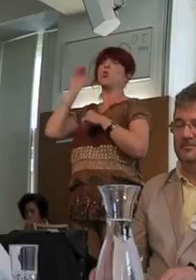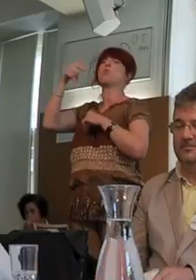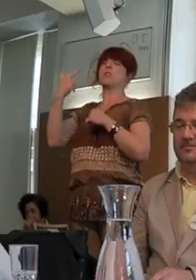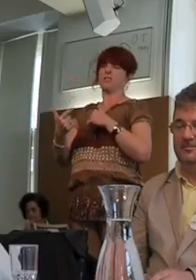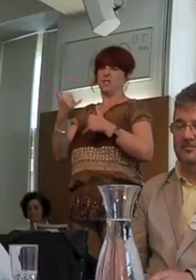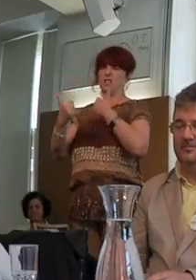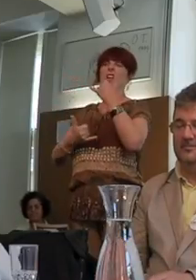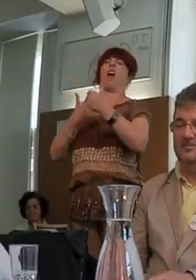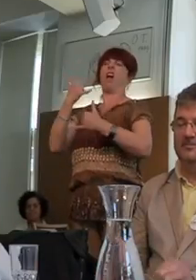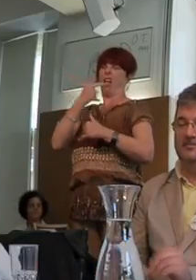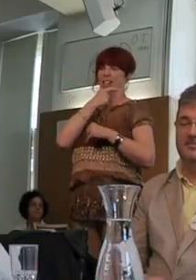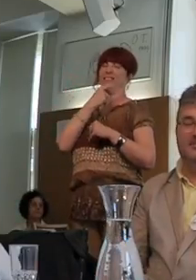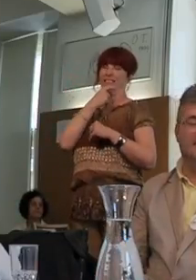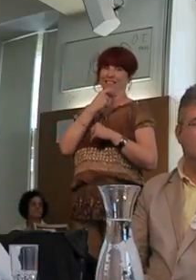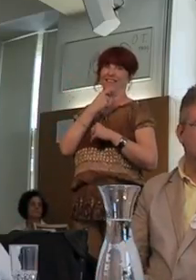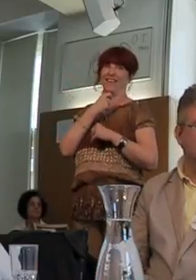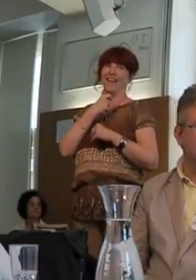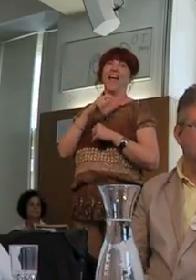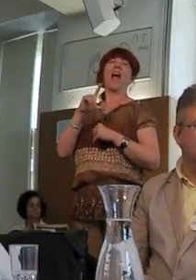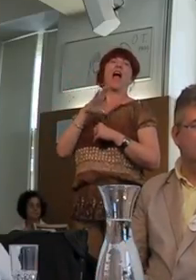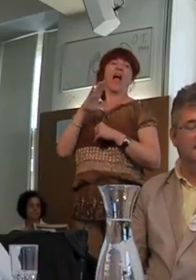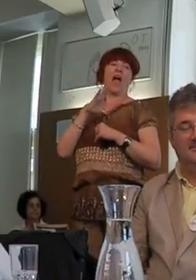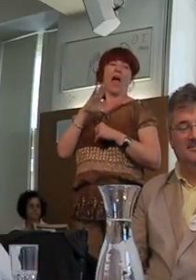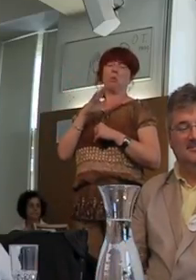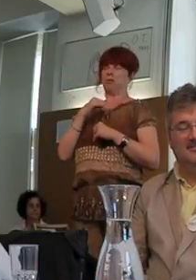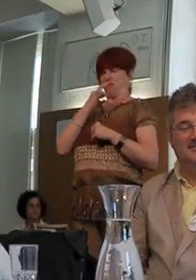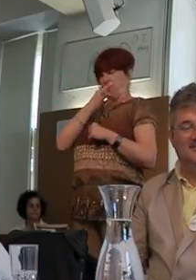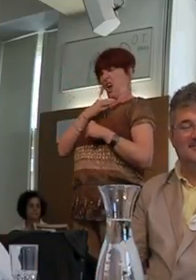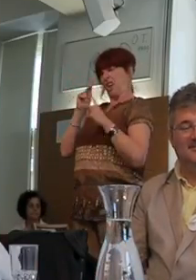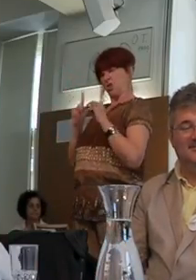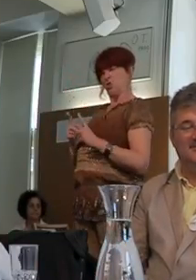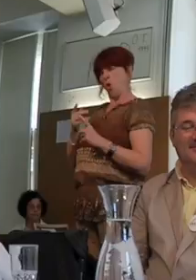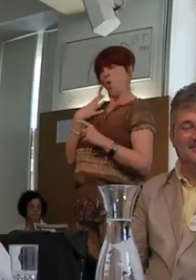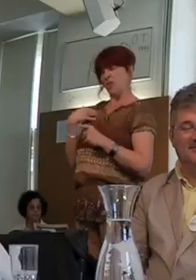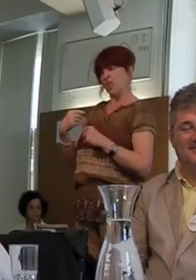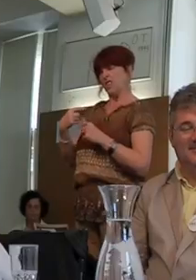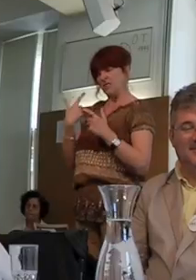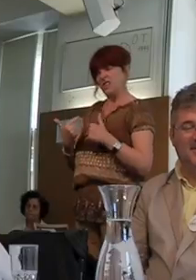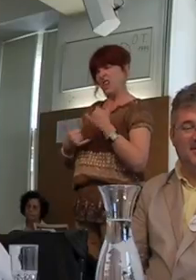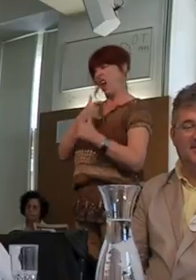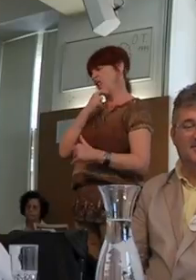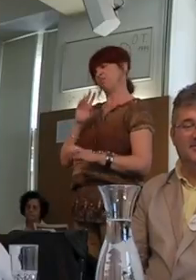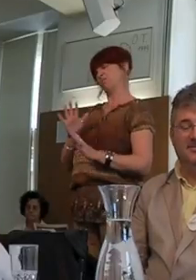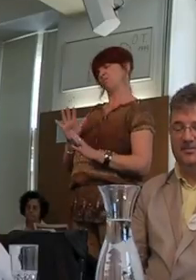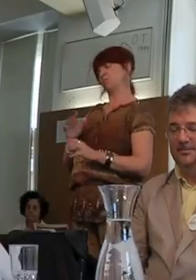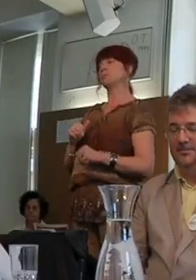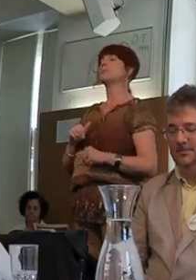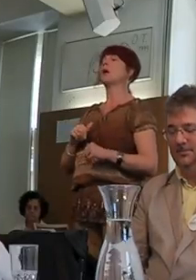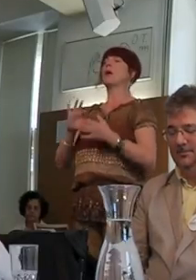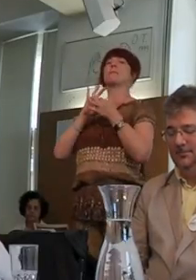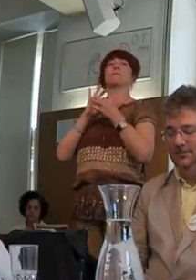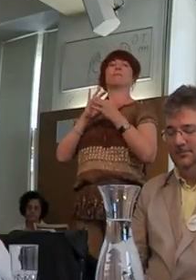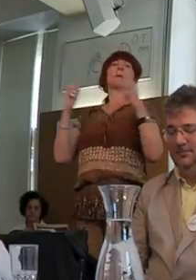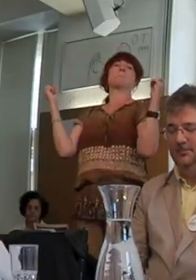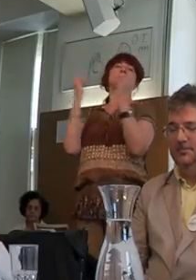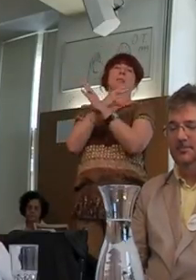obwohl vielleicht weiß ich gar nicht, ob ich das nochmal sein möchte. Punkto Medien gibt es 2 Dinge zu